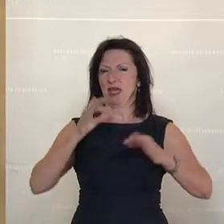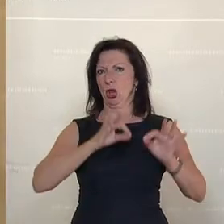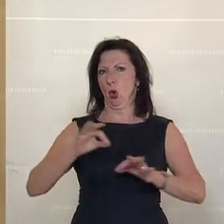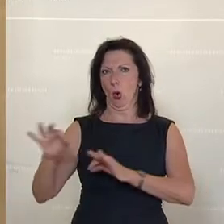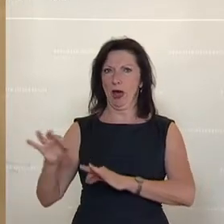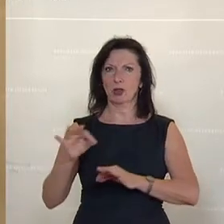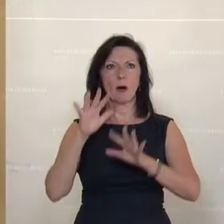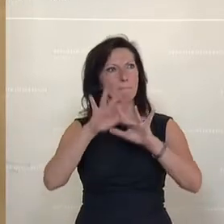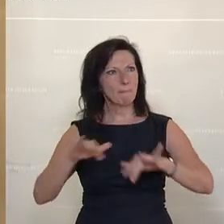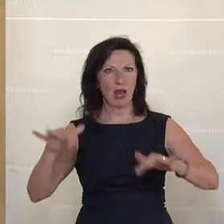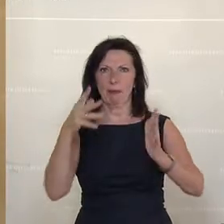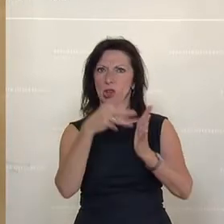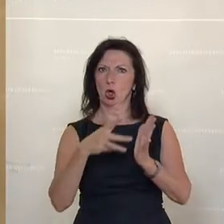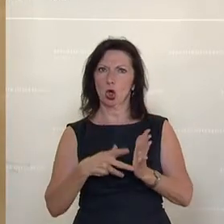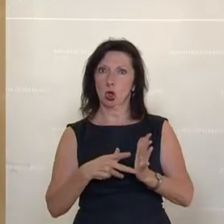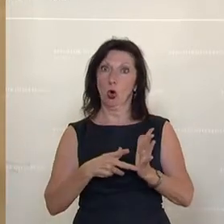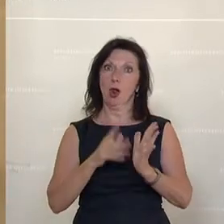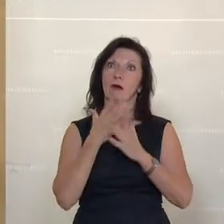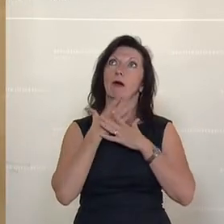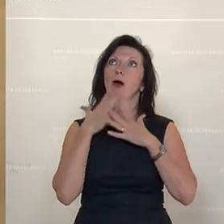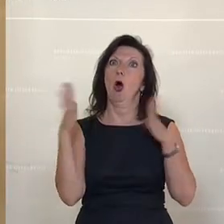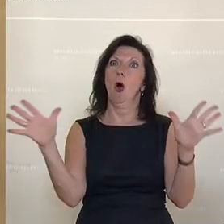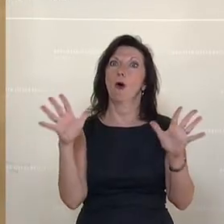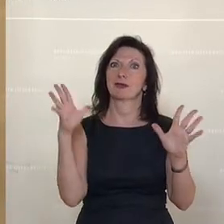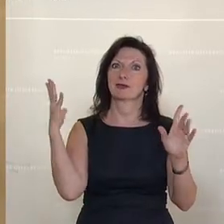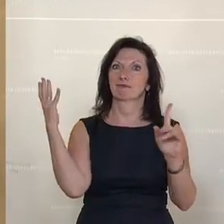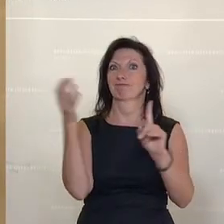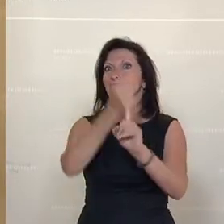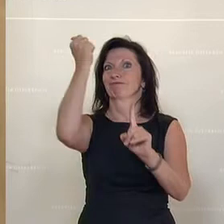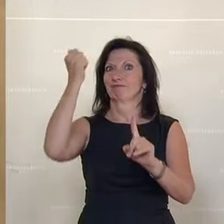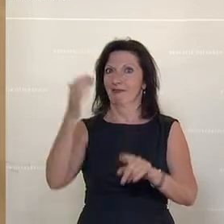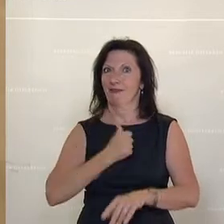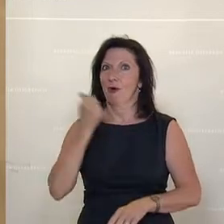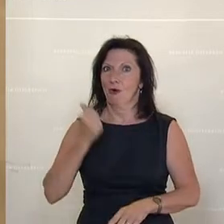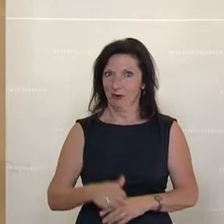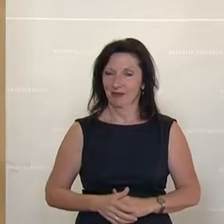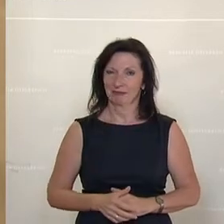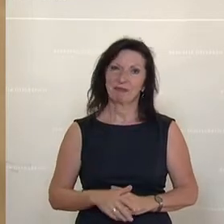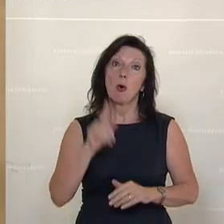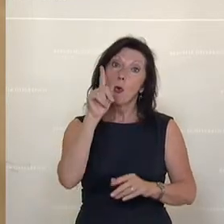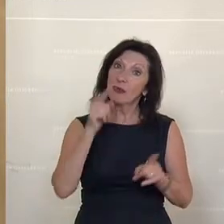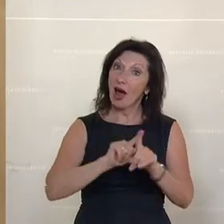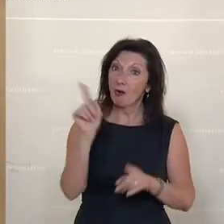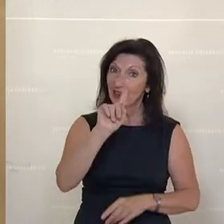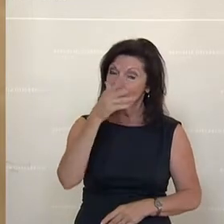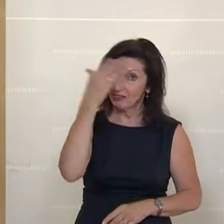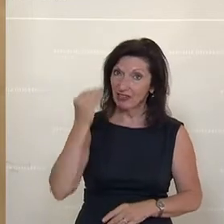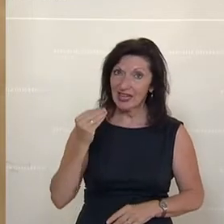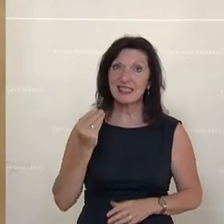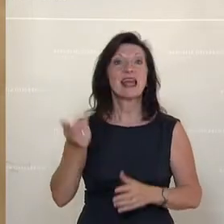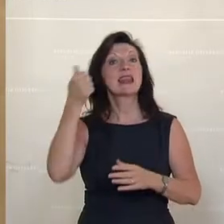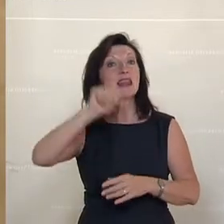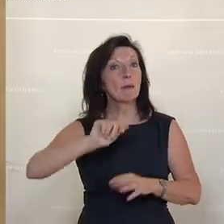parlamentarische Kontrolle wirklich ein Meilenstein in diesem ganzen Komplex jetzt. Und wir haben, das darf man nicht vergessen, auch die Evaluierung